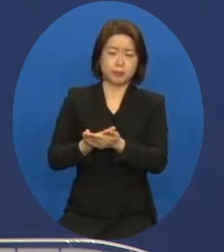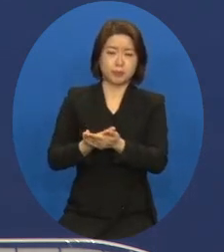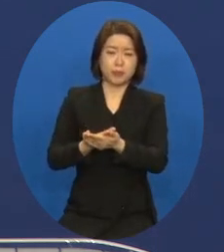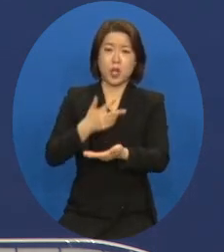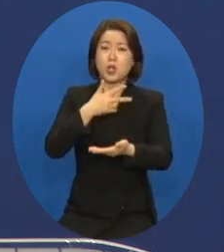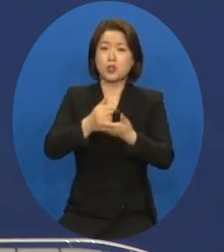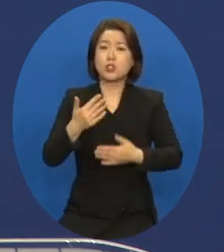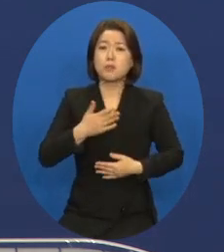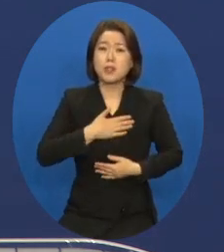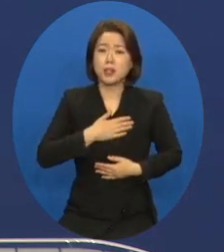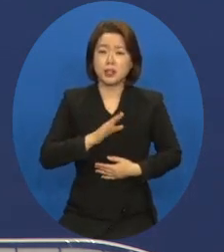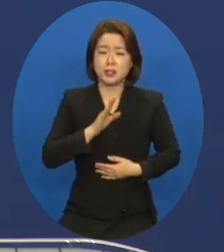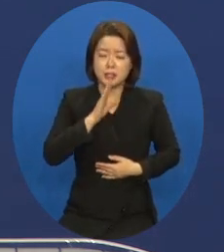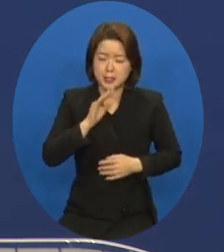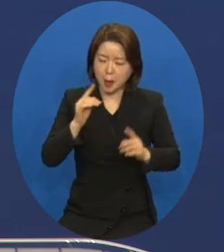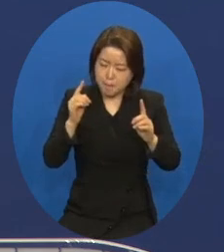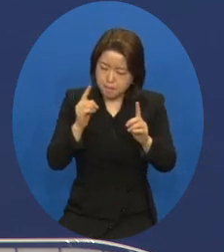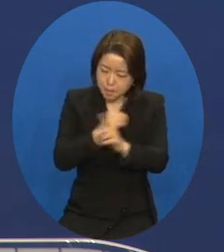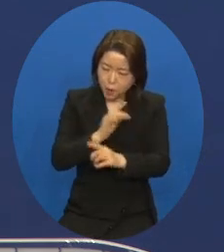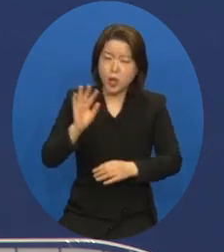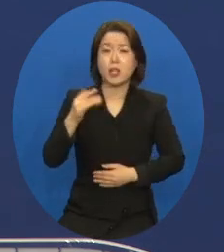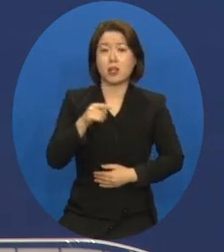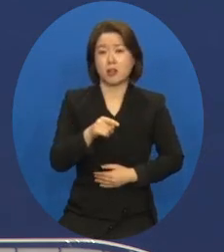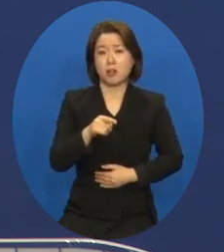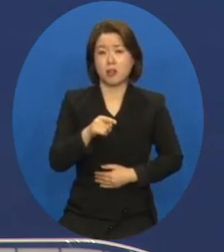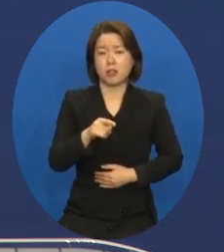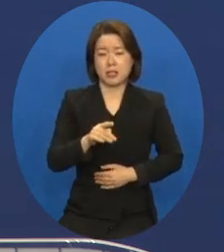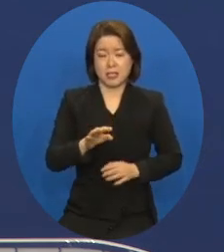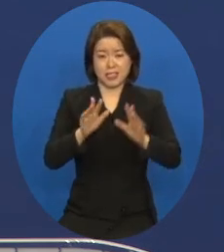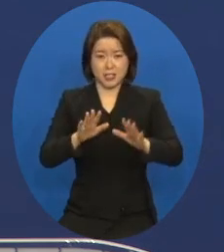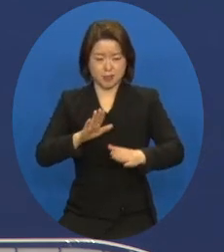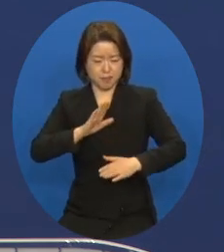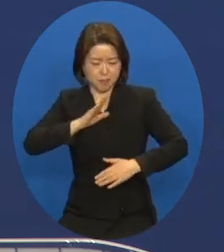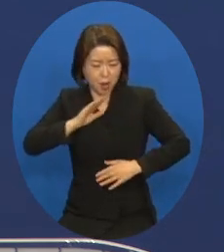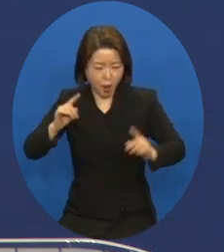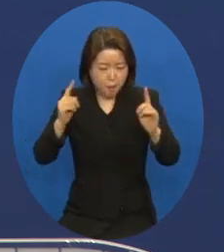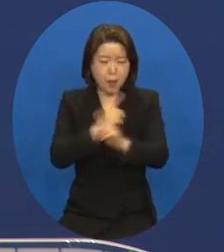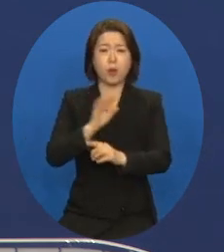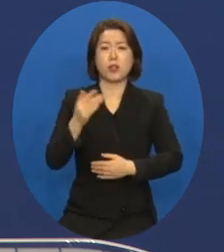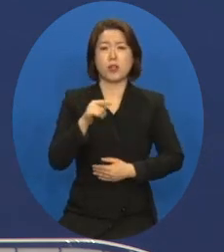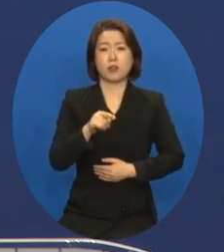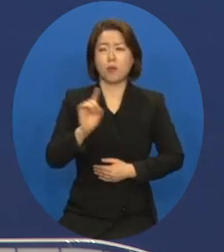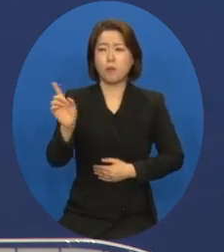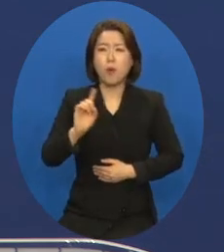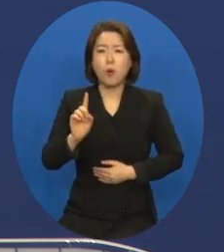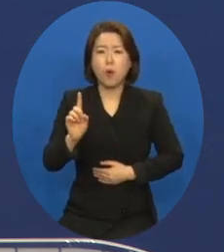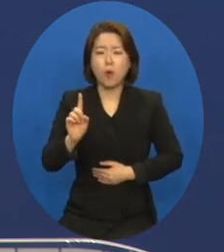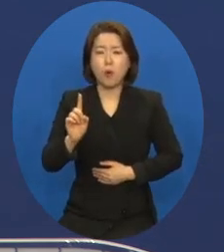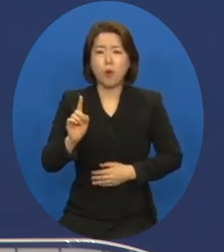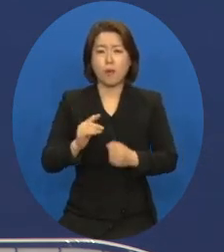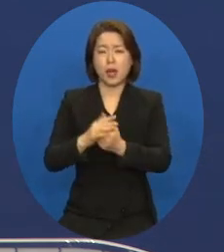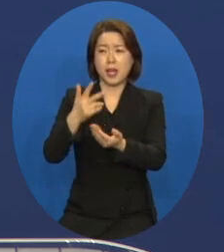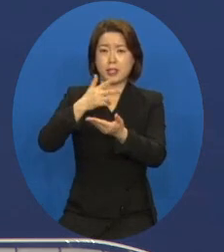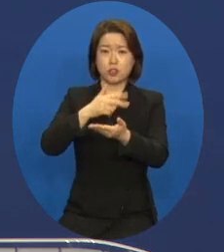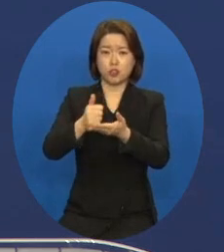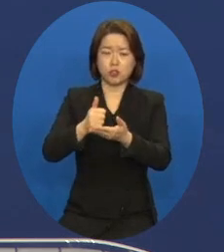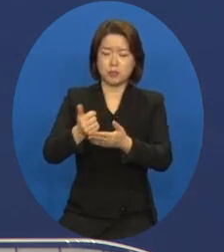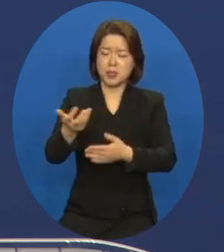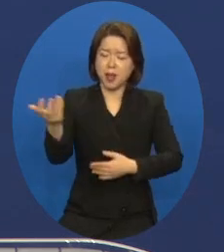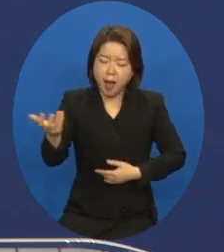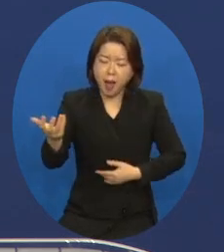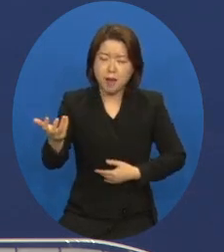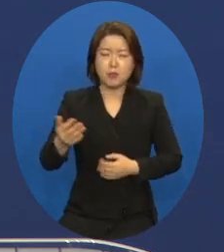제가 정말 고쳐야 됐고 즉시 바꿔야 될 것들 무엇인지 주님이 아파하고